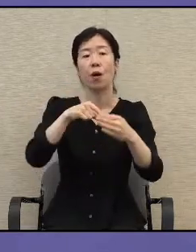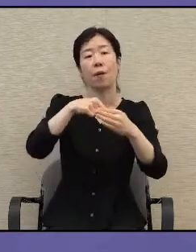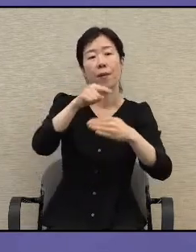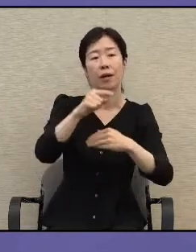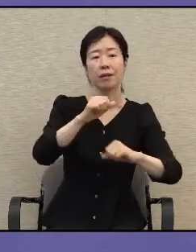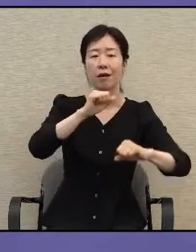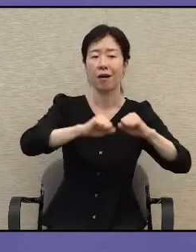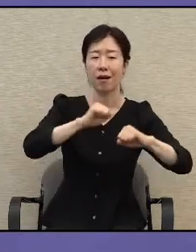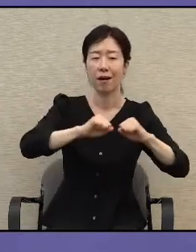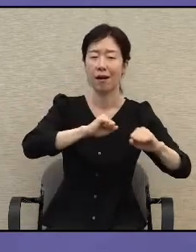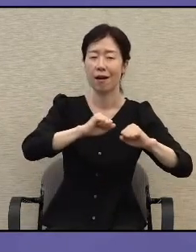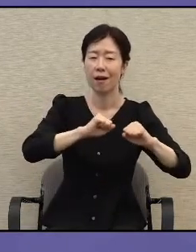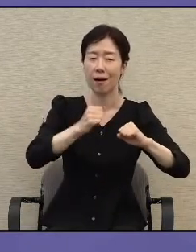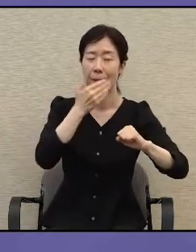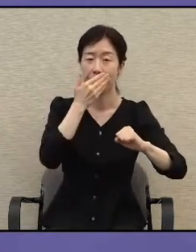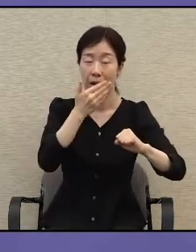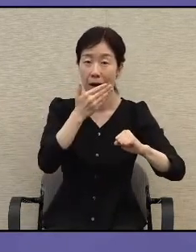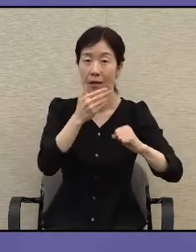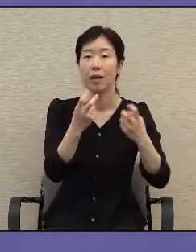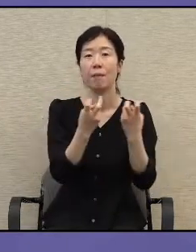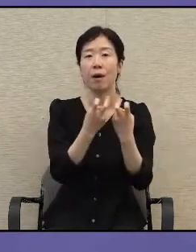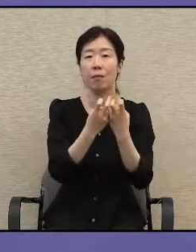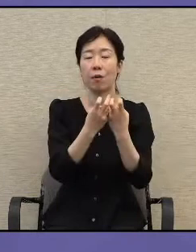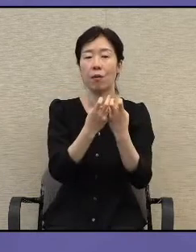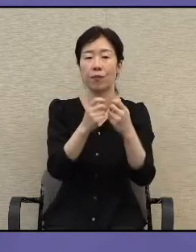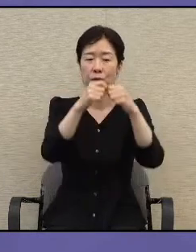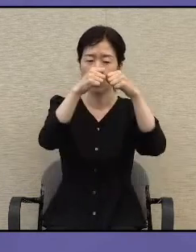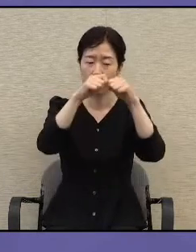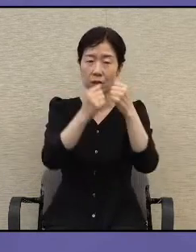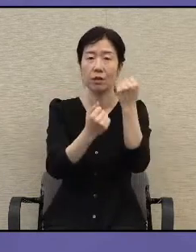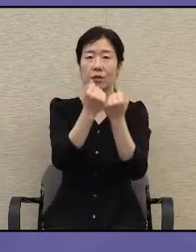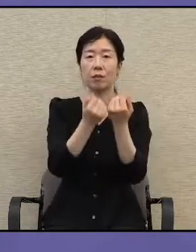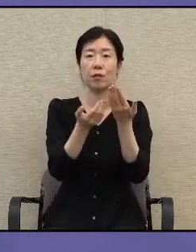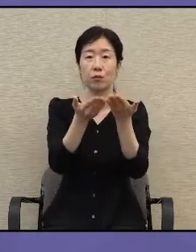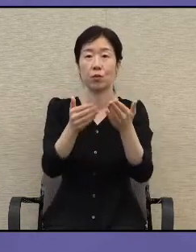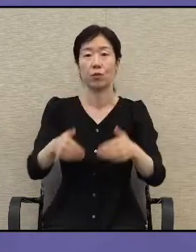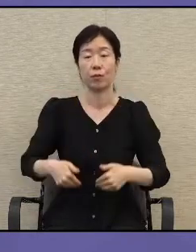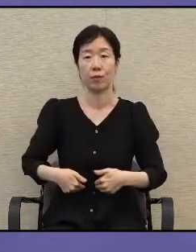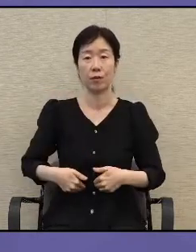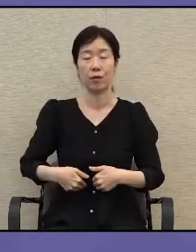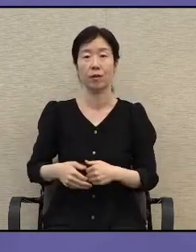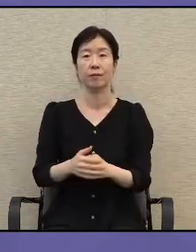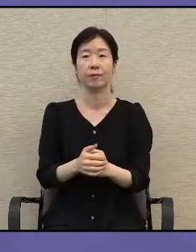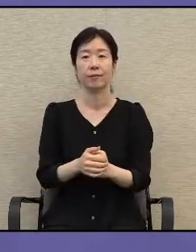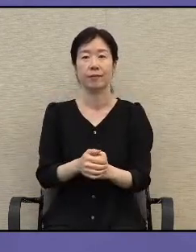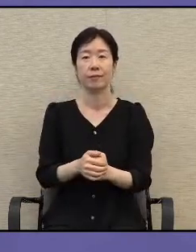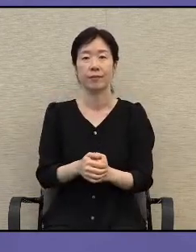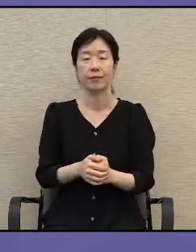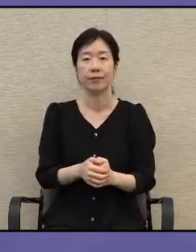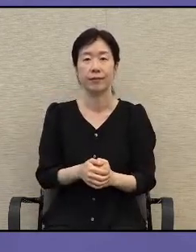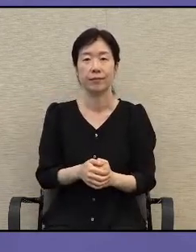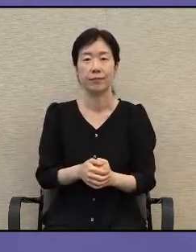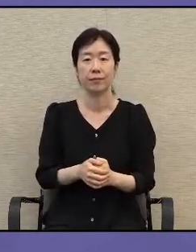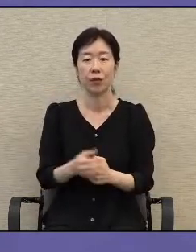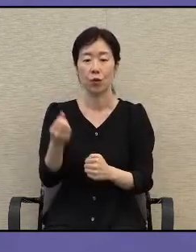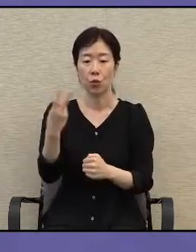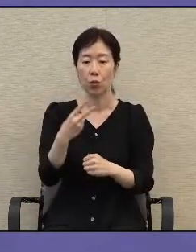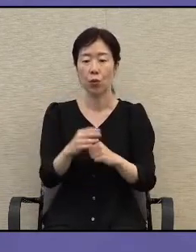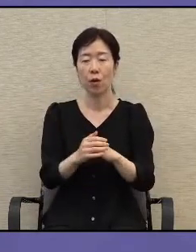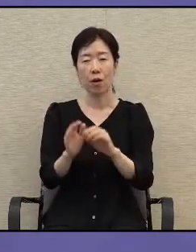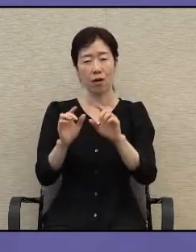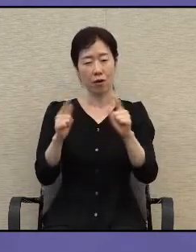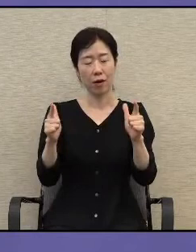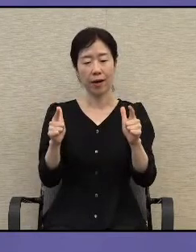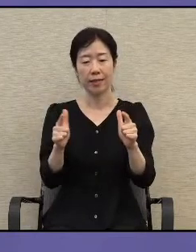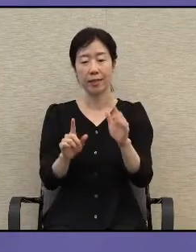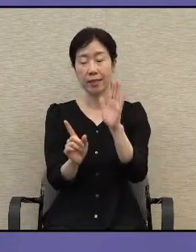친절하고 정확하게 이루어져야 되겠습니다. 또 이 공공 영역에서는 기존에 제공하고 있는 서비스에 대한 홍보를 좀